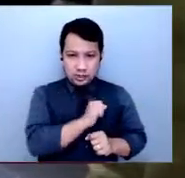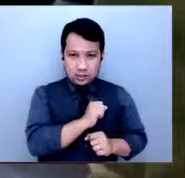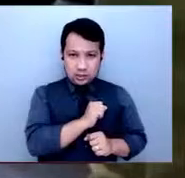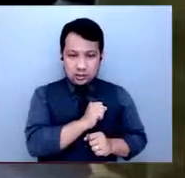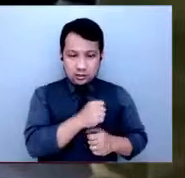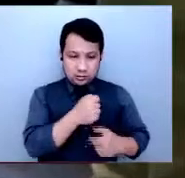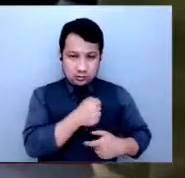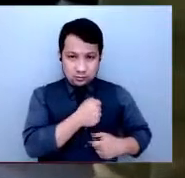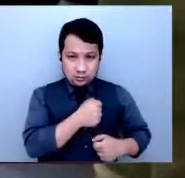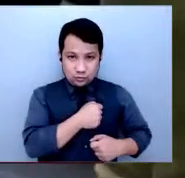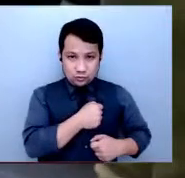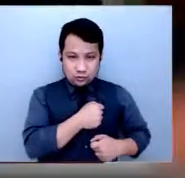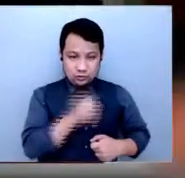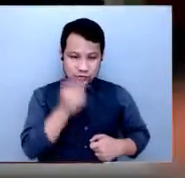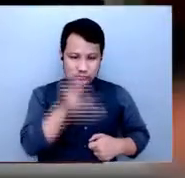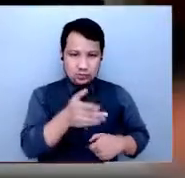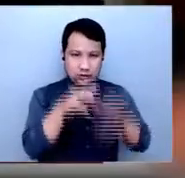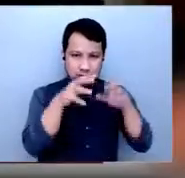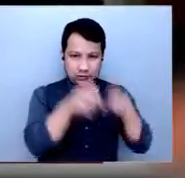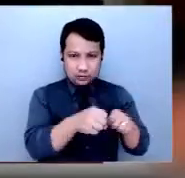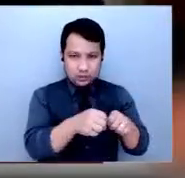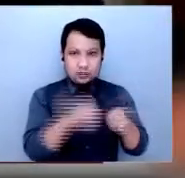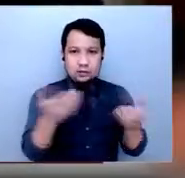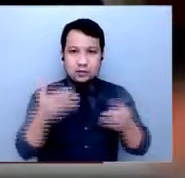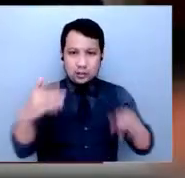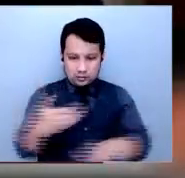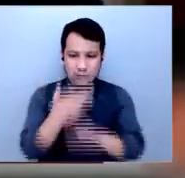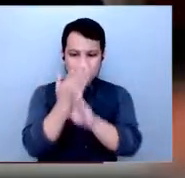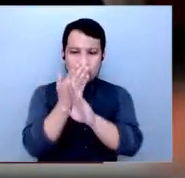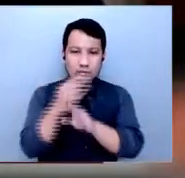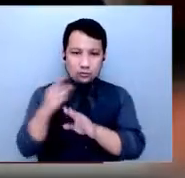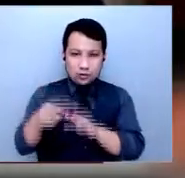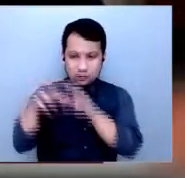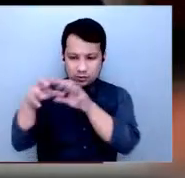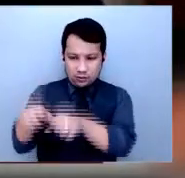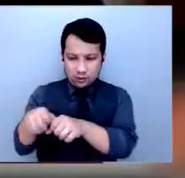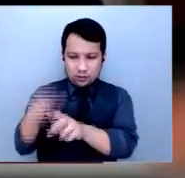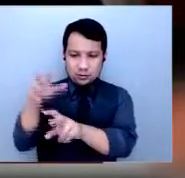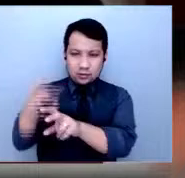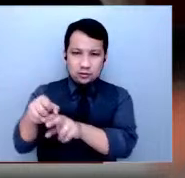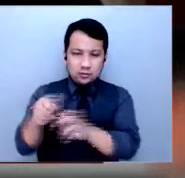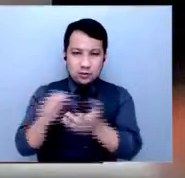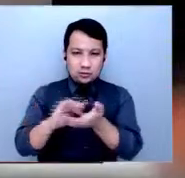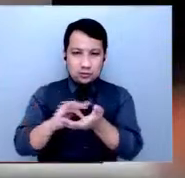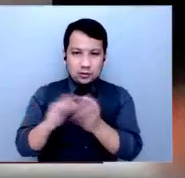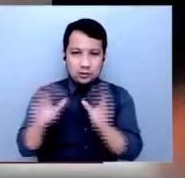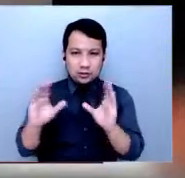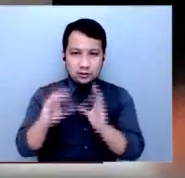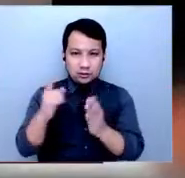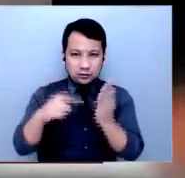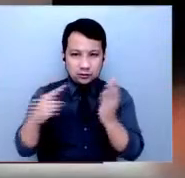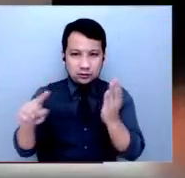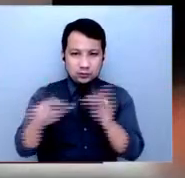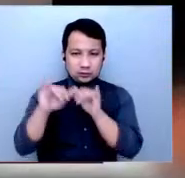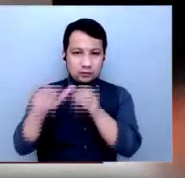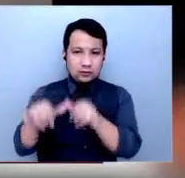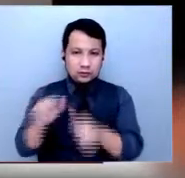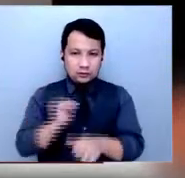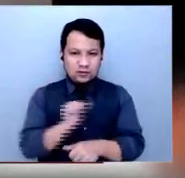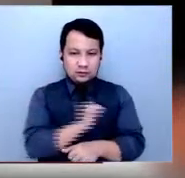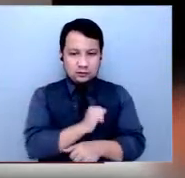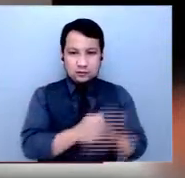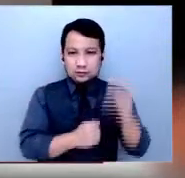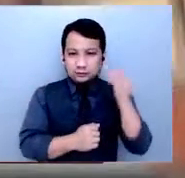magkapatid matapos maaresto sa Davao. Sa ngayon, isinailalim na rin sila sa medical check-up. Nananatili sa Senado sila Mohit